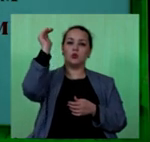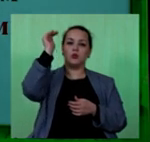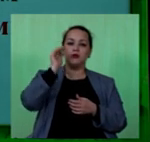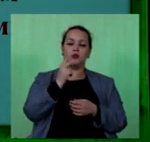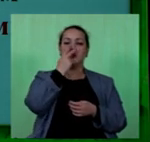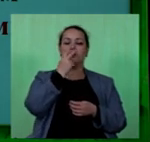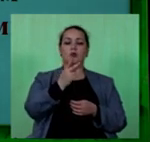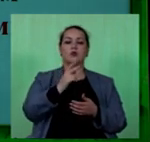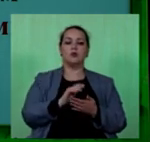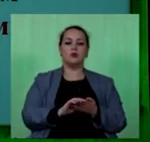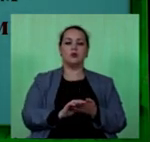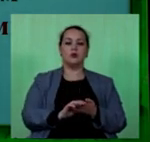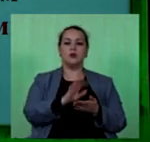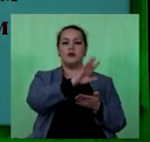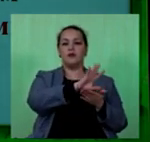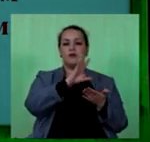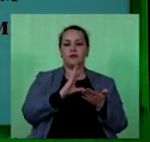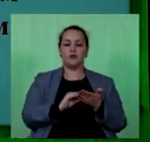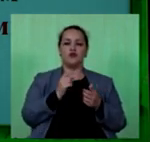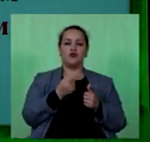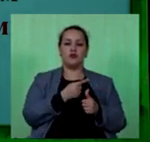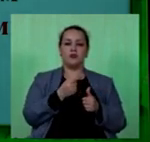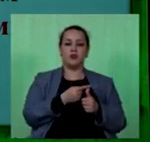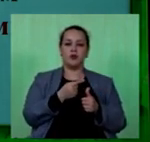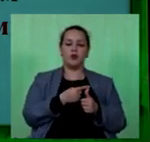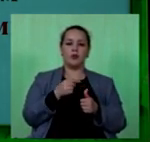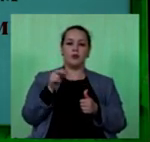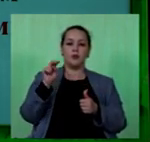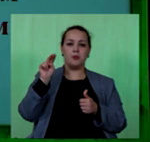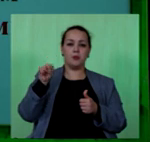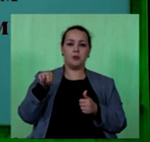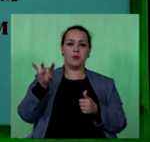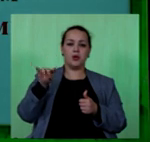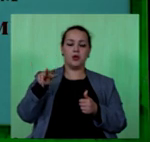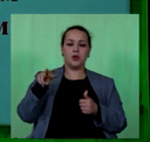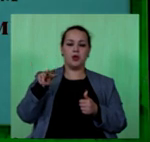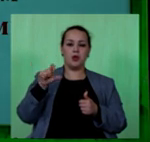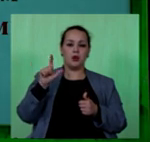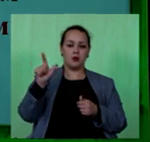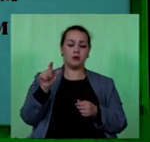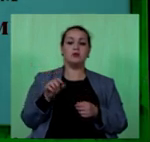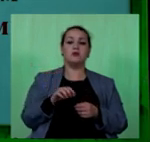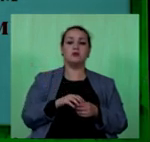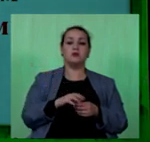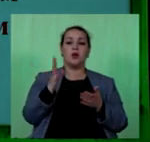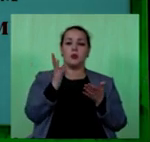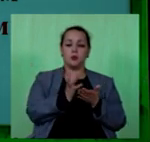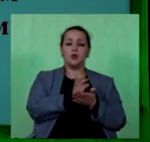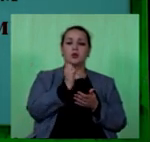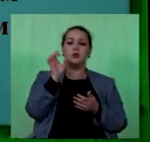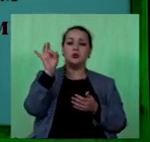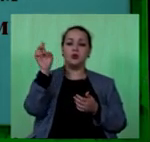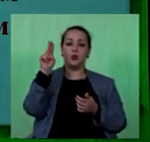посмотрите вы пишите имена прилагательные определите у них рот число и